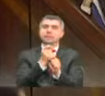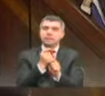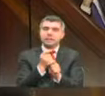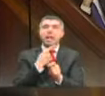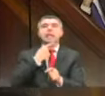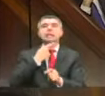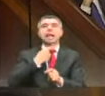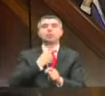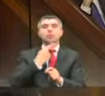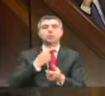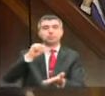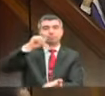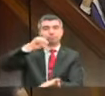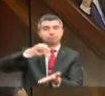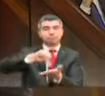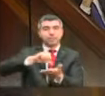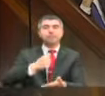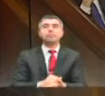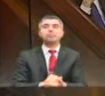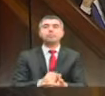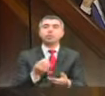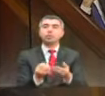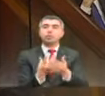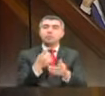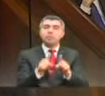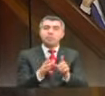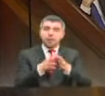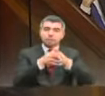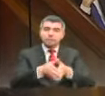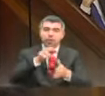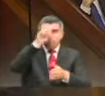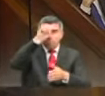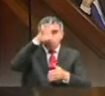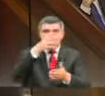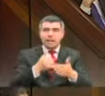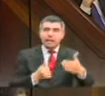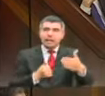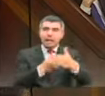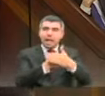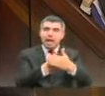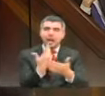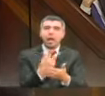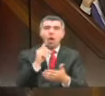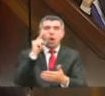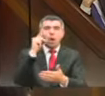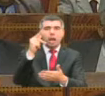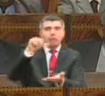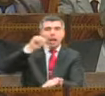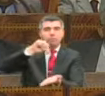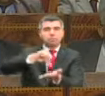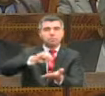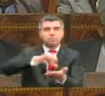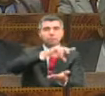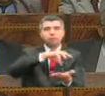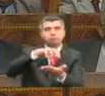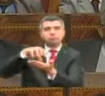غرب المتوسط، الشروع في إنجاز الميناء الطرقي بالجرف الأصفر، ميناء الدخلة الأطلسي، ميناء القنيطرة الأطلسي.